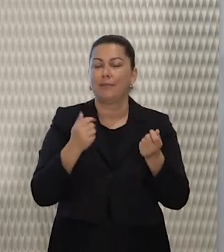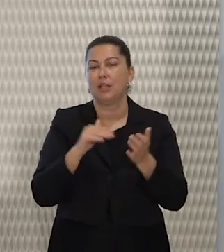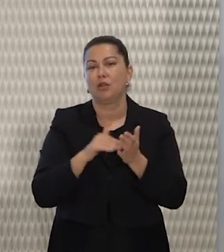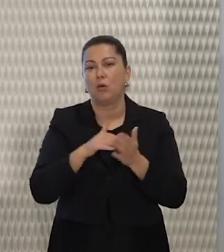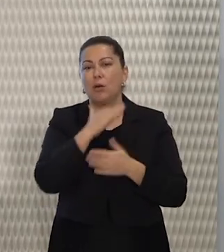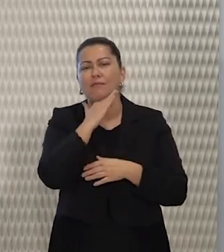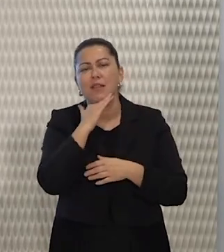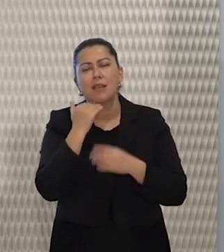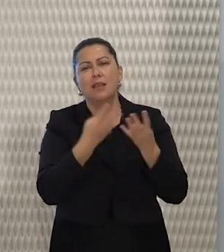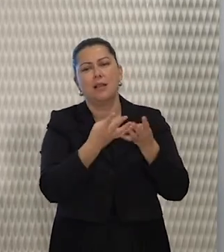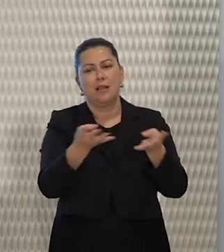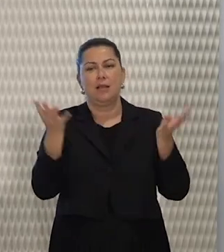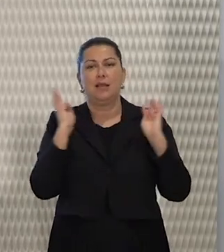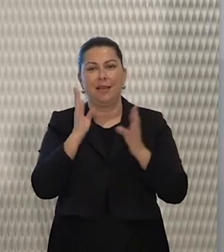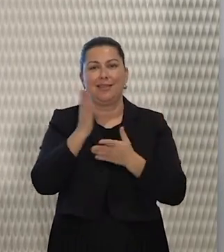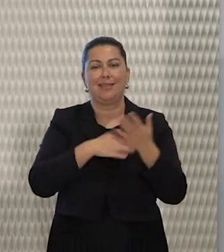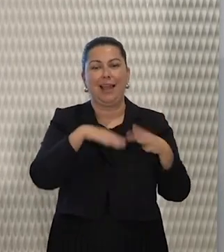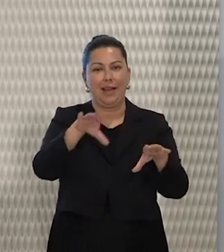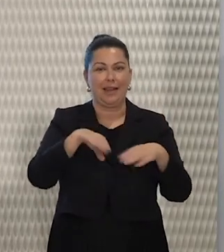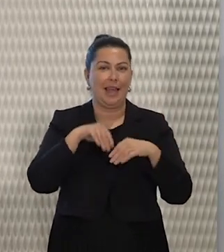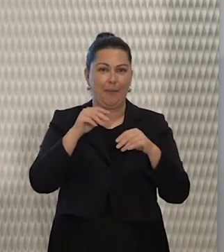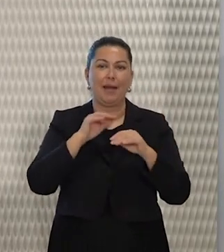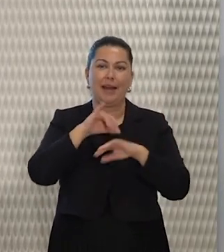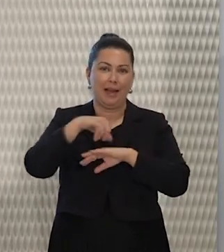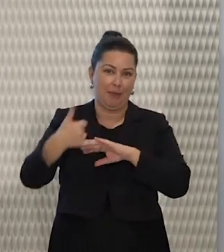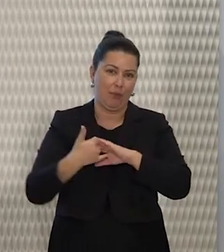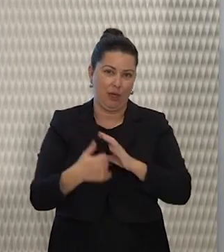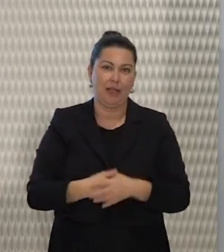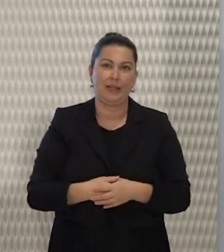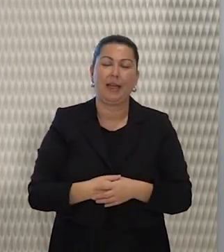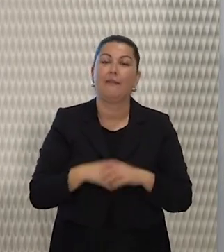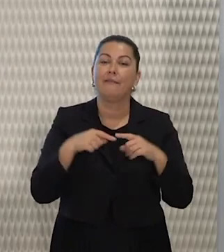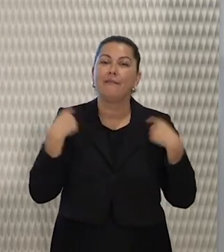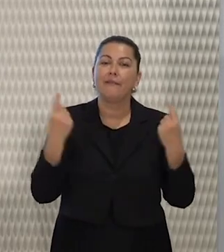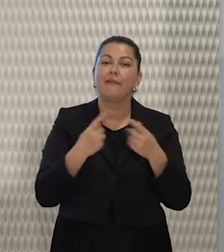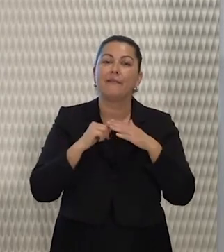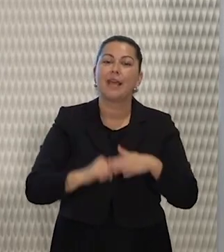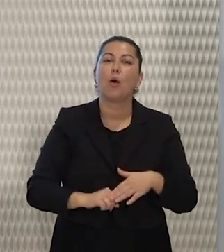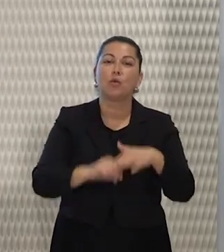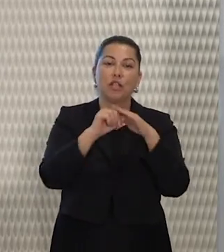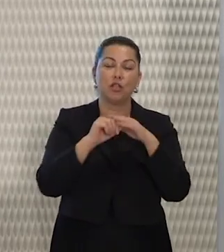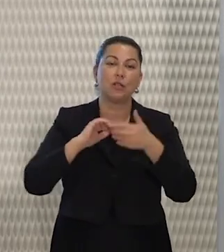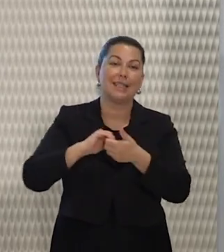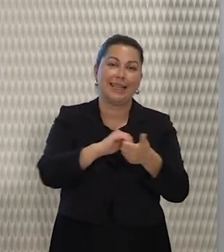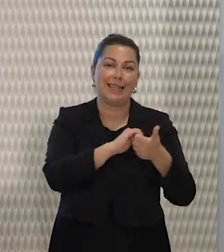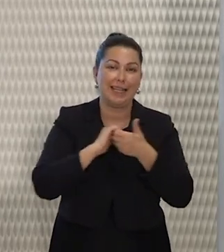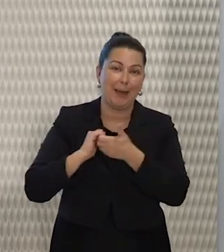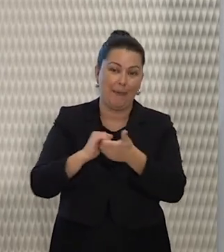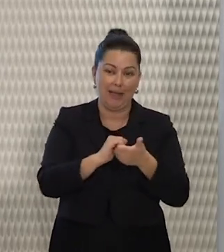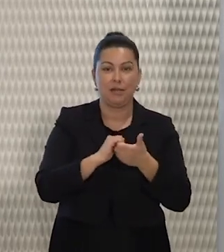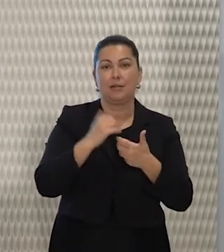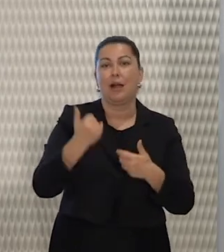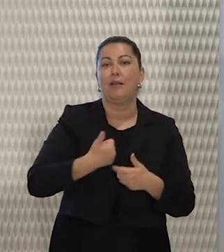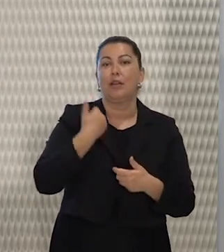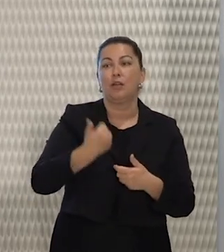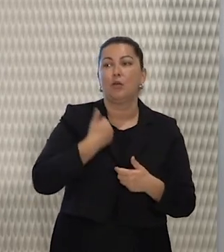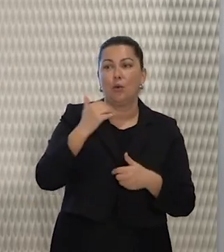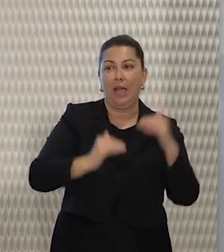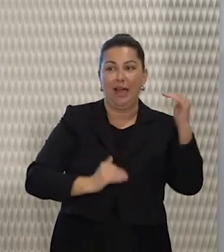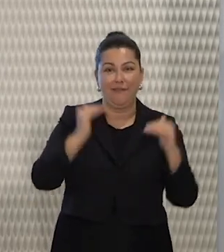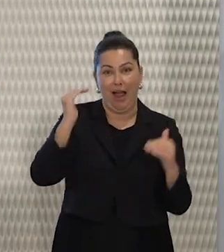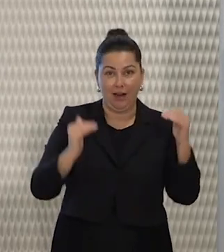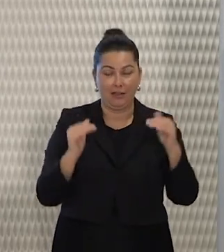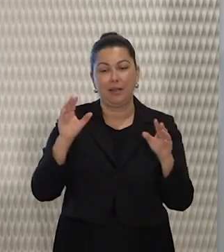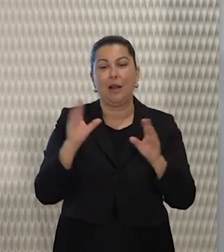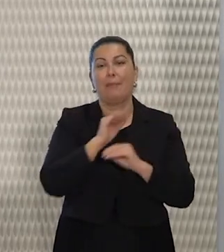Fülle von Teilnehmerinnen und Teilnehmern an den ganzen Projekten. Wir unterstützen gemeinsam die jungen Erwachsenen